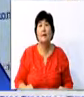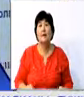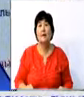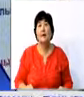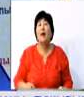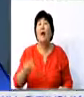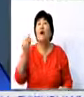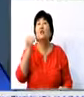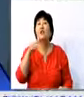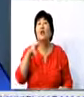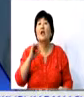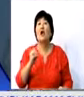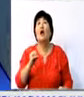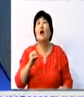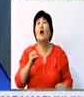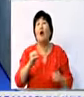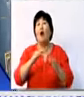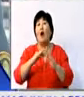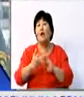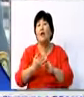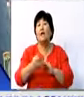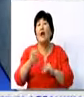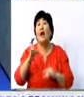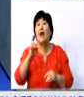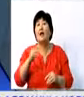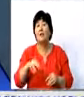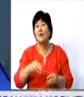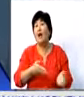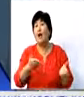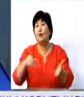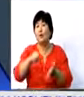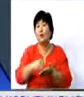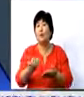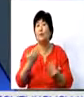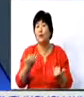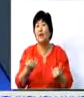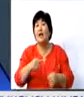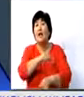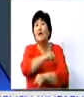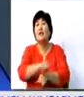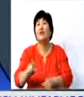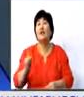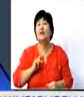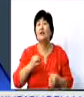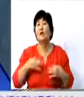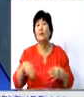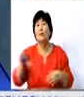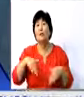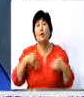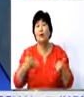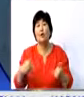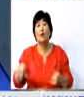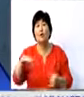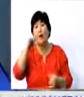Шиелі ауданының әкімінің қабылдауында болып, шекарашыларды бүгін шекара күнімен құттықтау қабылдап алдық. Барлық әріптестерімді Қазақстан Республикасы